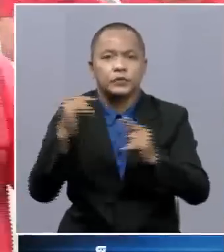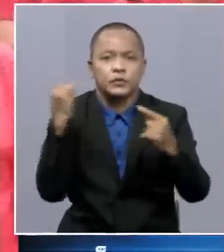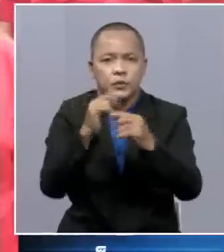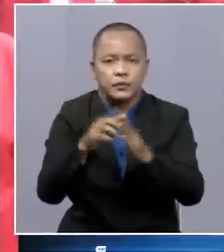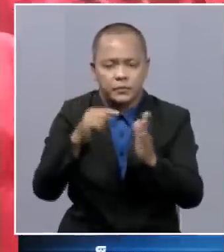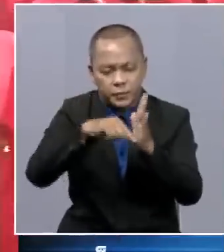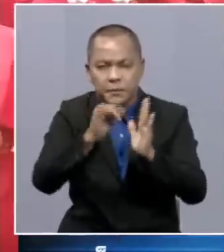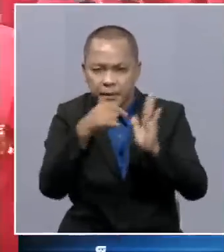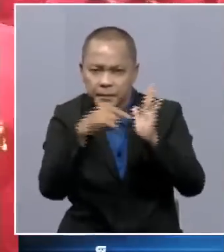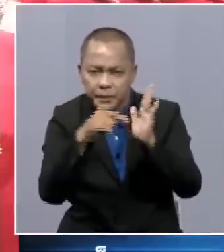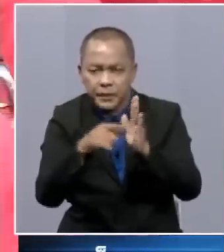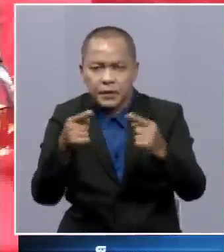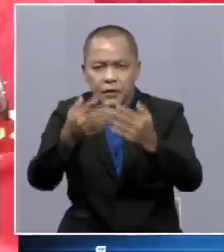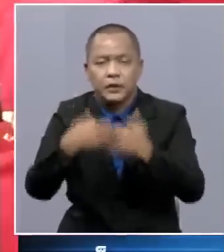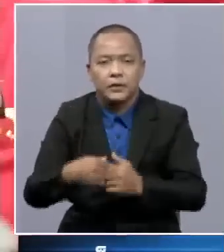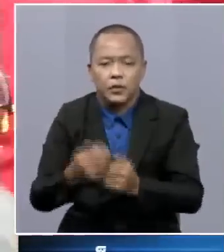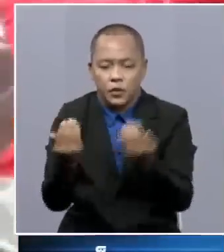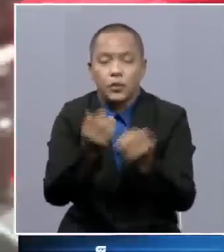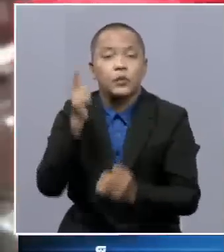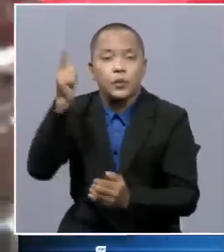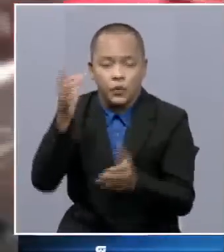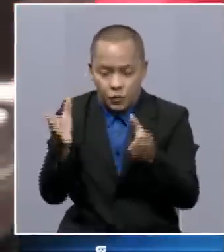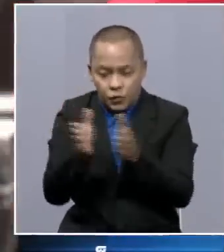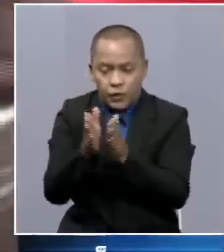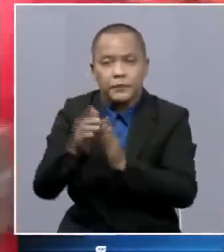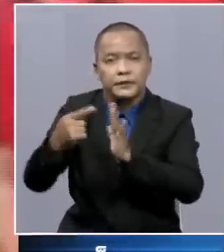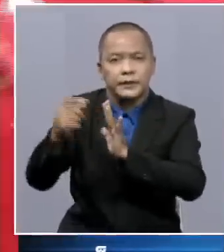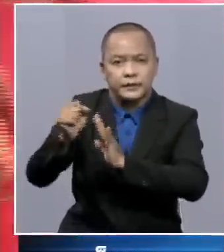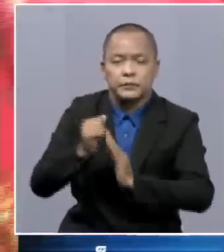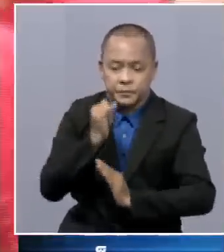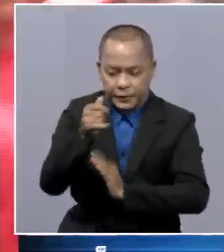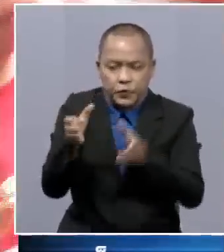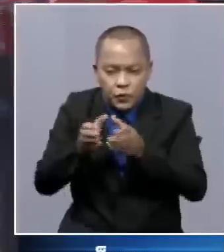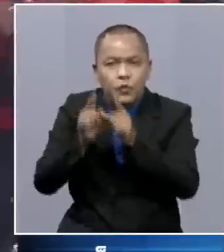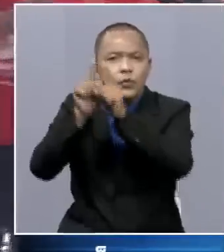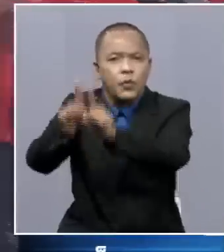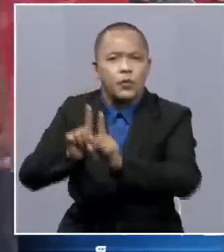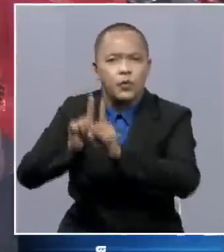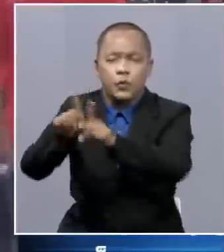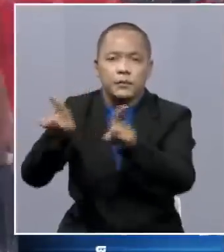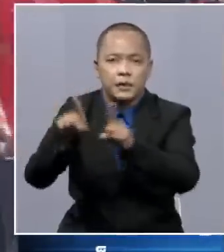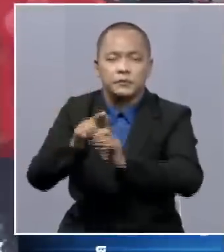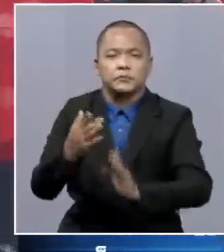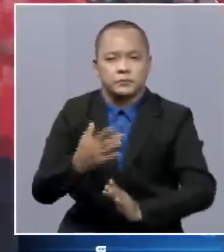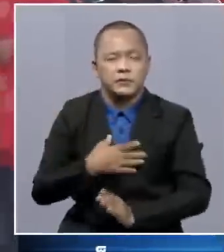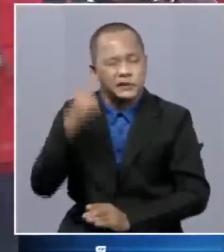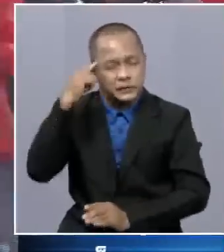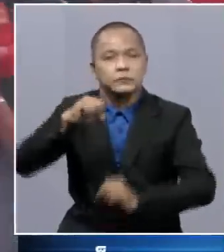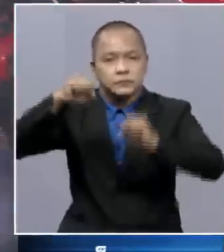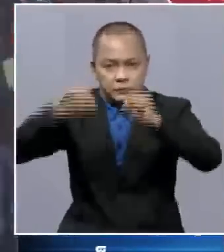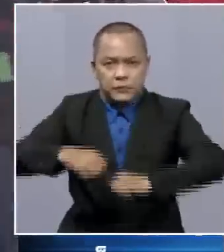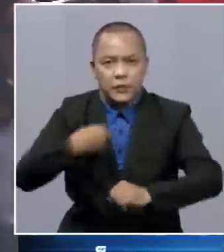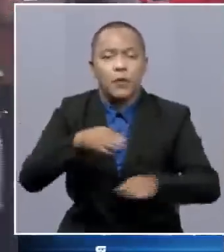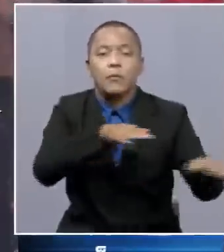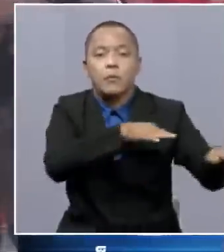ที่ในบางพื้นที่ขณะที่นางสาวแพทองธารก็จะร่วมกับนายเศรษฐาลงพื้นที่ด้วยกัน ันค่ะ ซึ่งเจ้าตัวเองก็ยืนยันนะครับว่